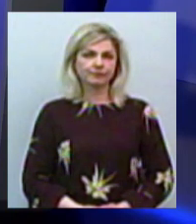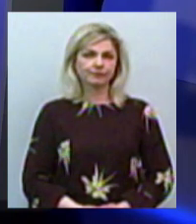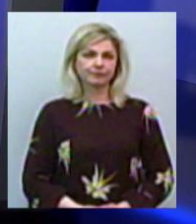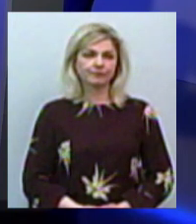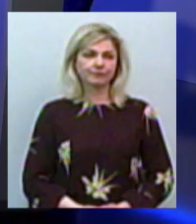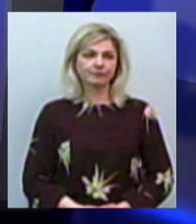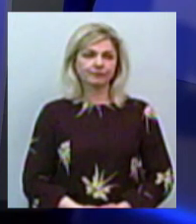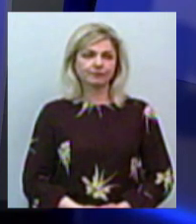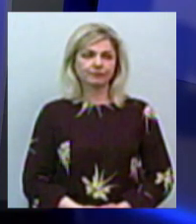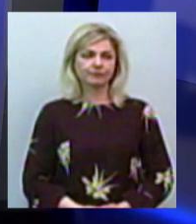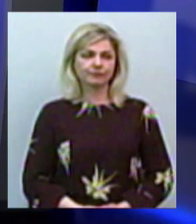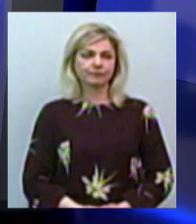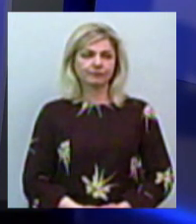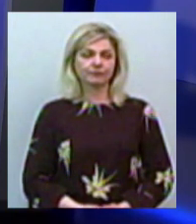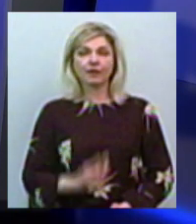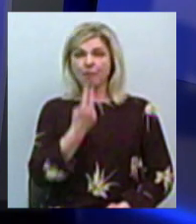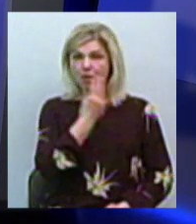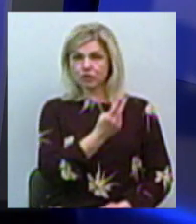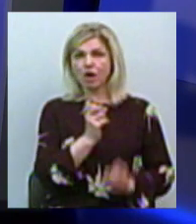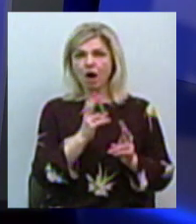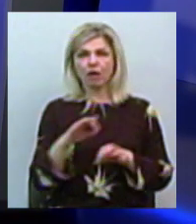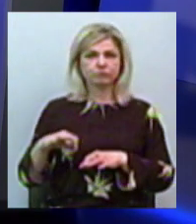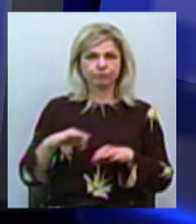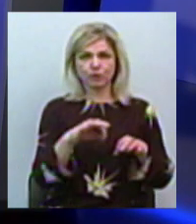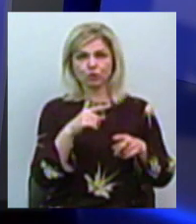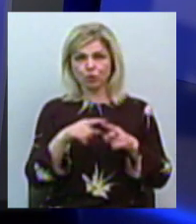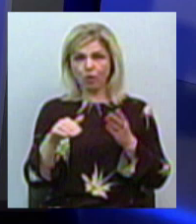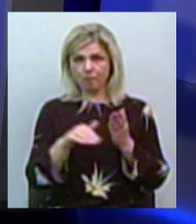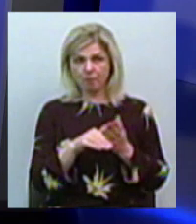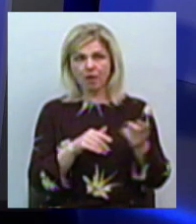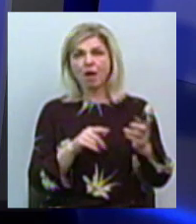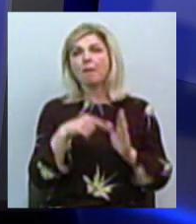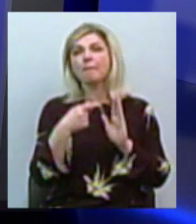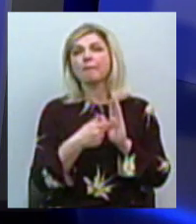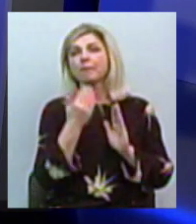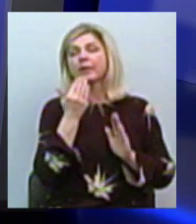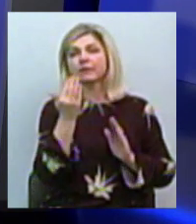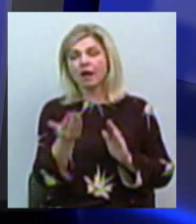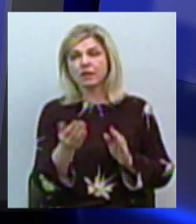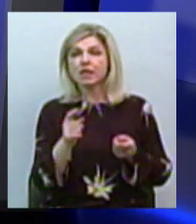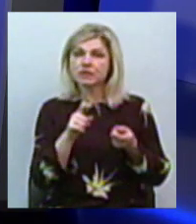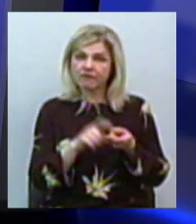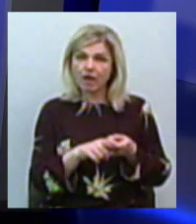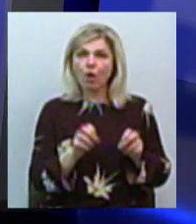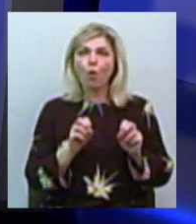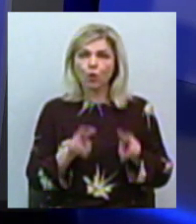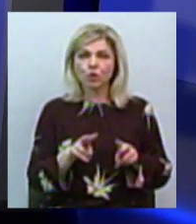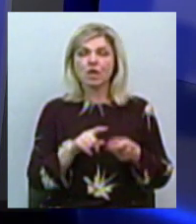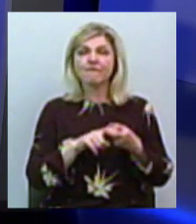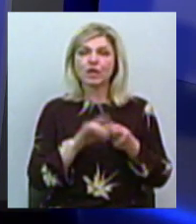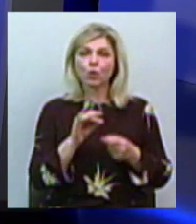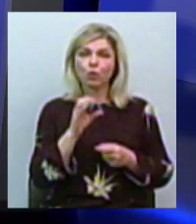Ми бачили у відеосюжеті, як проїхала швидка, і в мене питання, чи у зв'язку з загрозою коронавірусу,